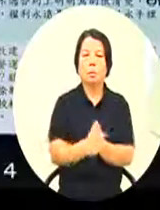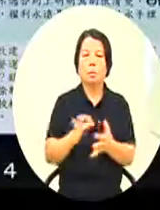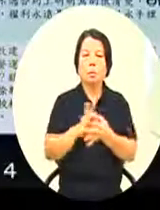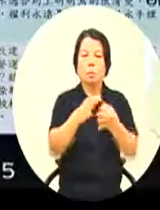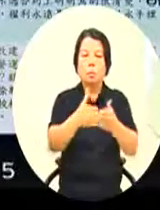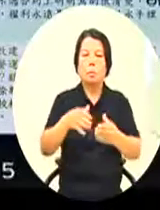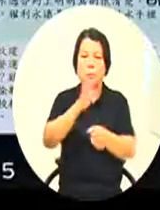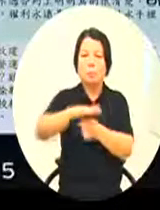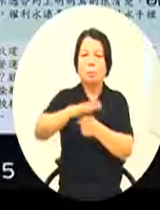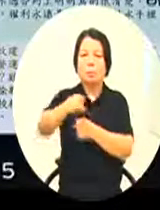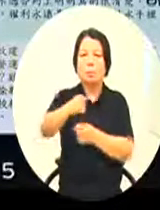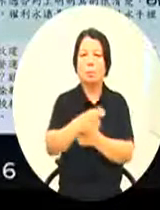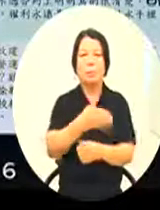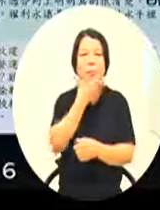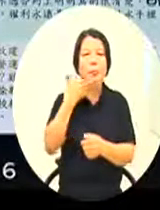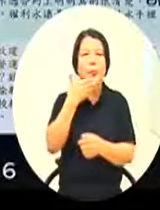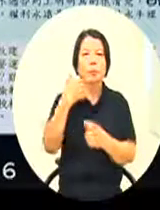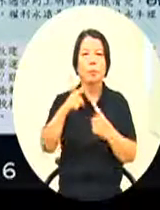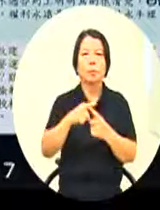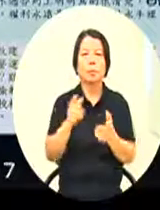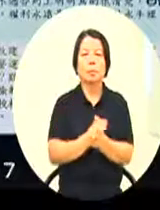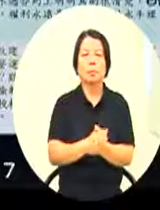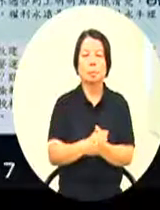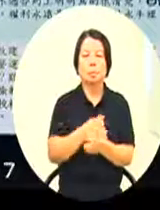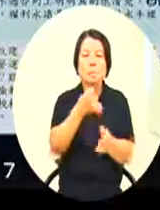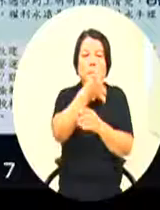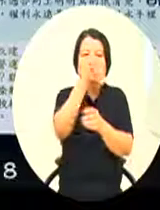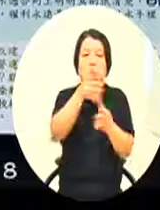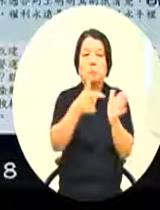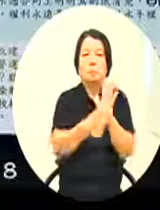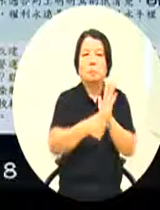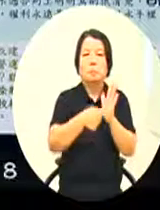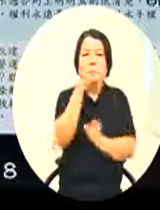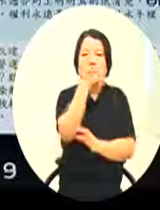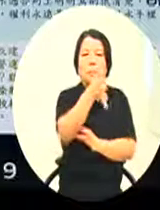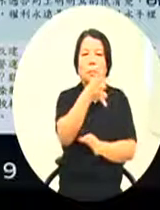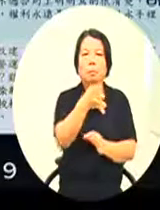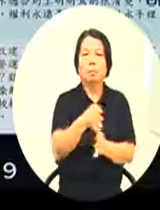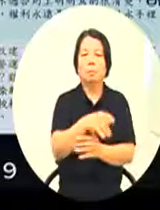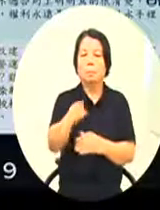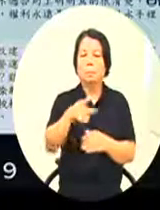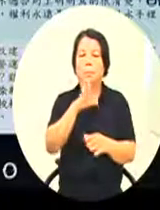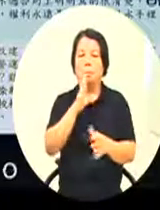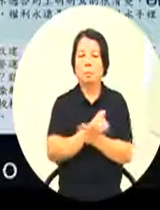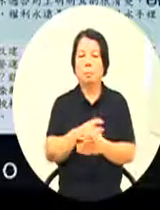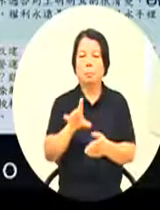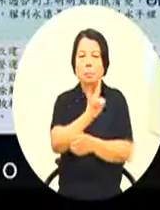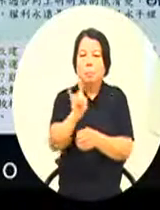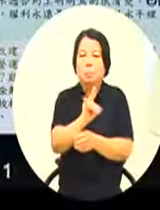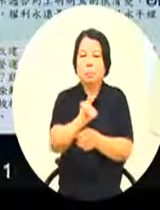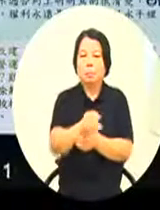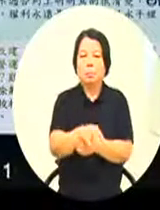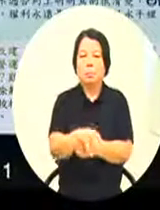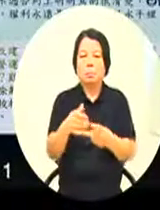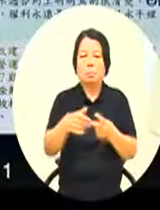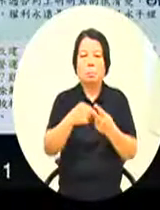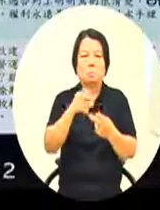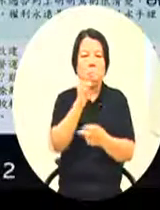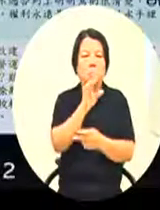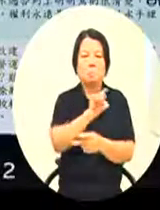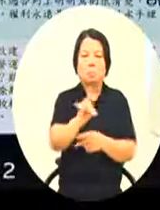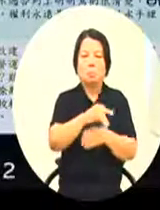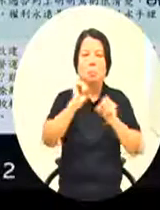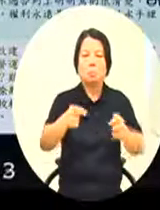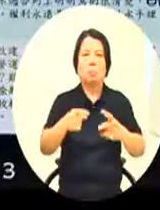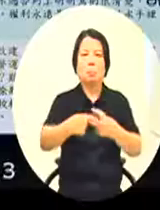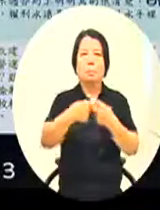足这个私人的冠名权。这个是你们第二个谎言，并不是只有李克勇